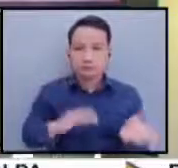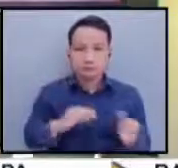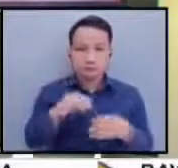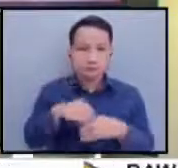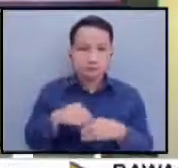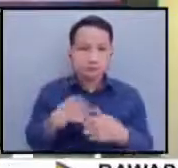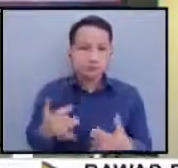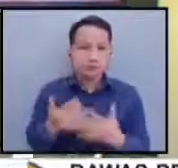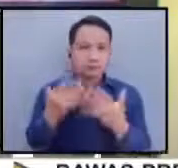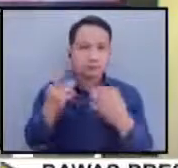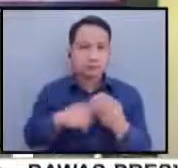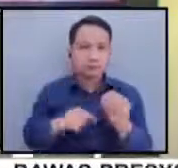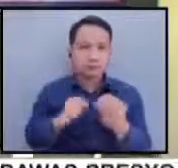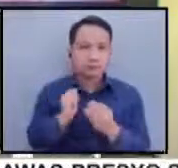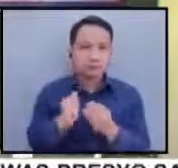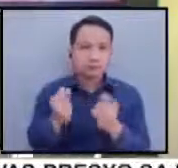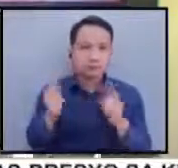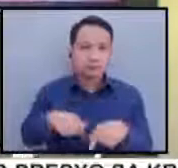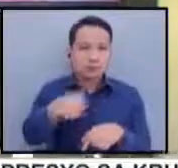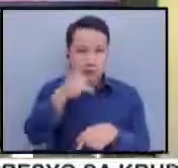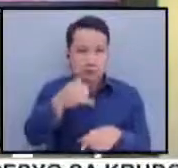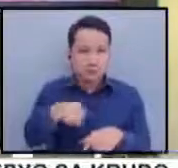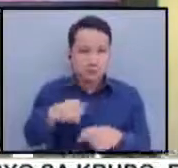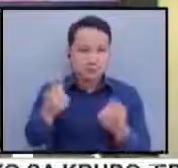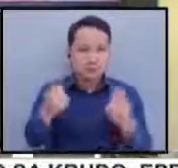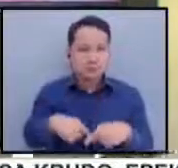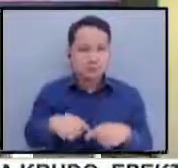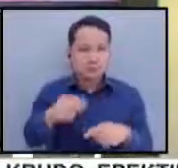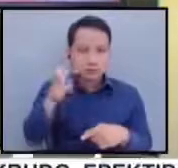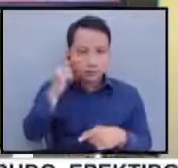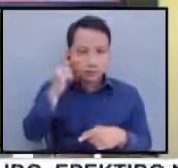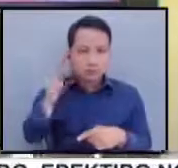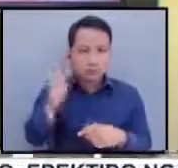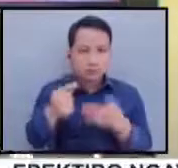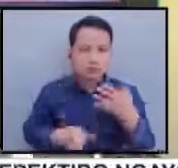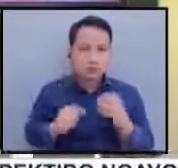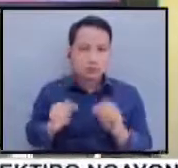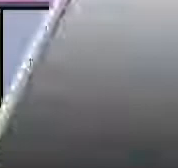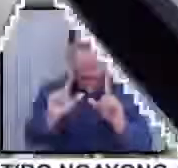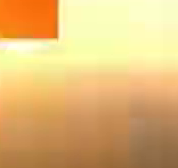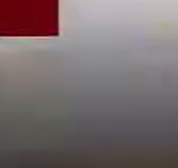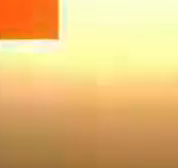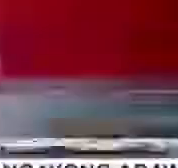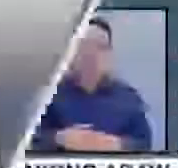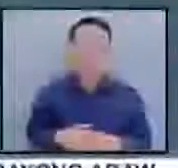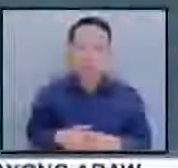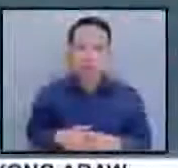sunog na nangyari kahapon. Si Noel Talakay sa detalye live. Noel?